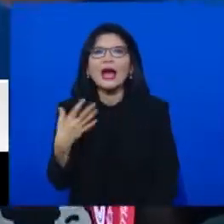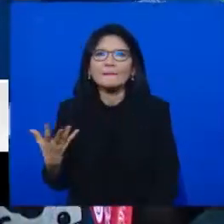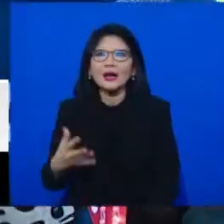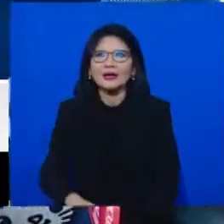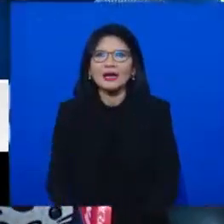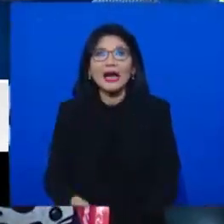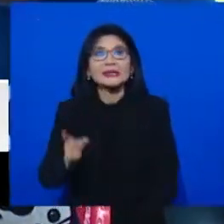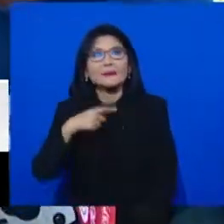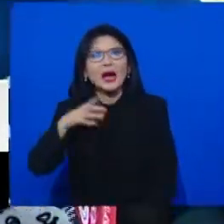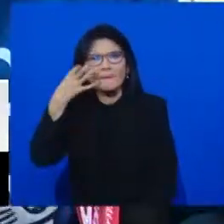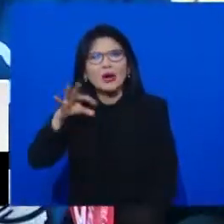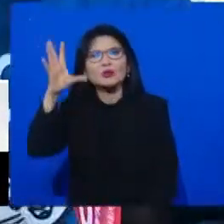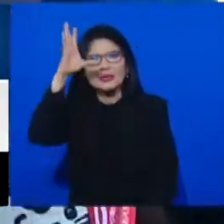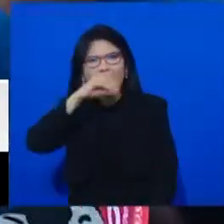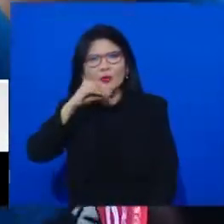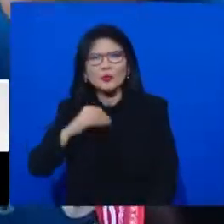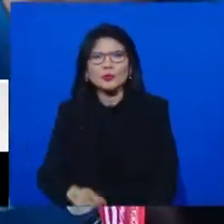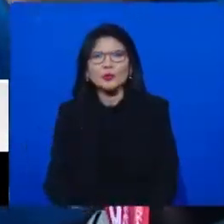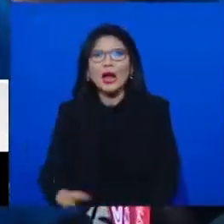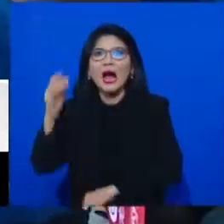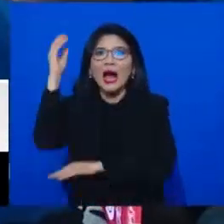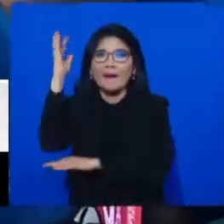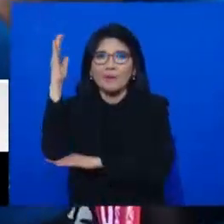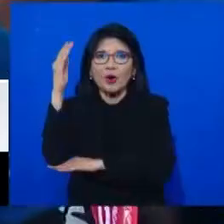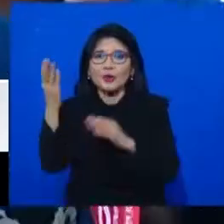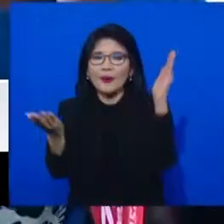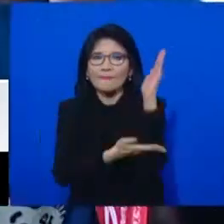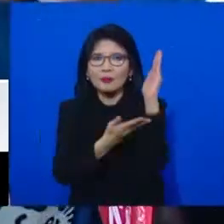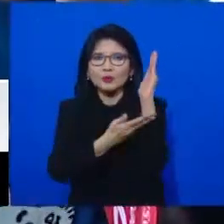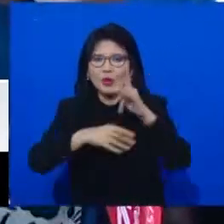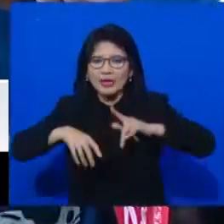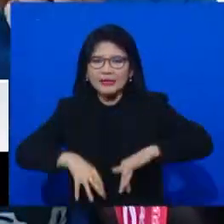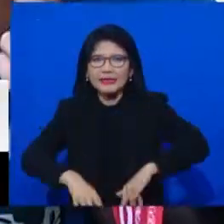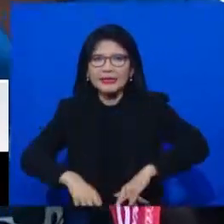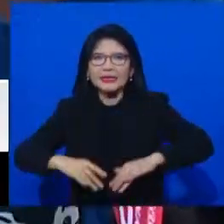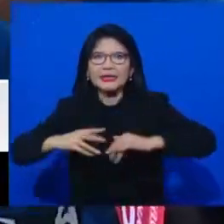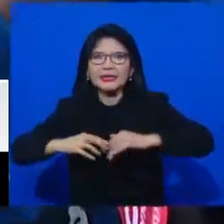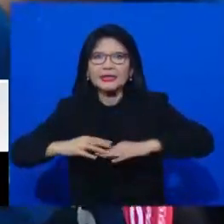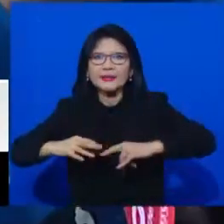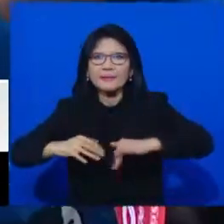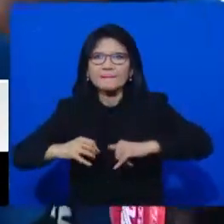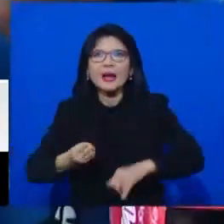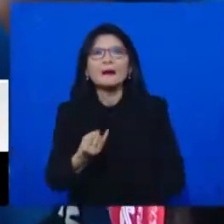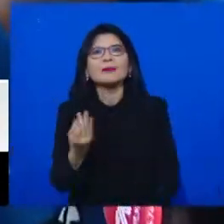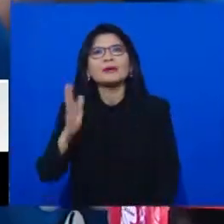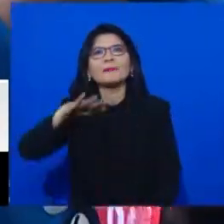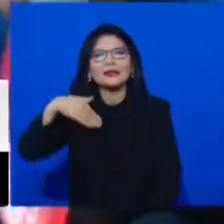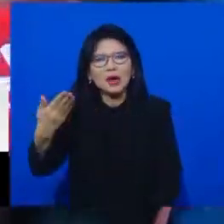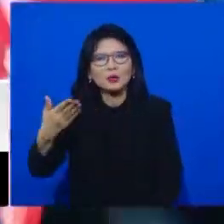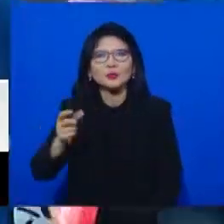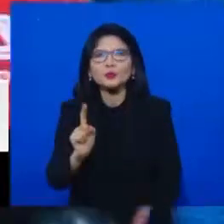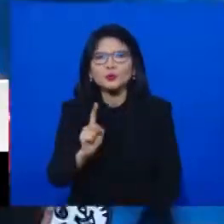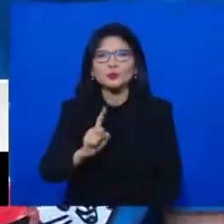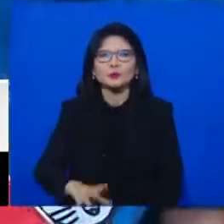kalau bambu tuh direndam dulu di lumpur selama berapa tahun biar nggak kena rayap